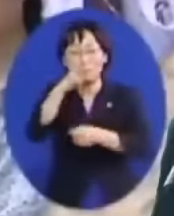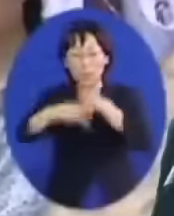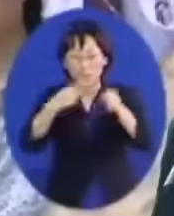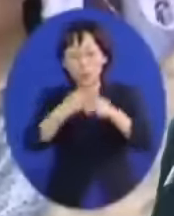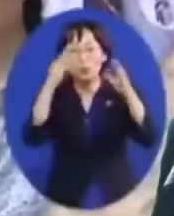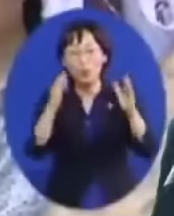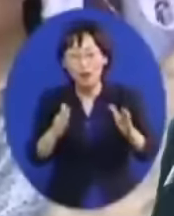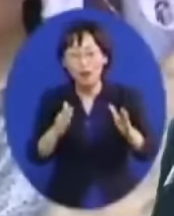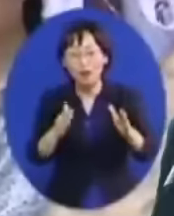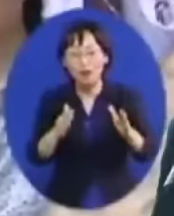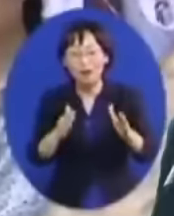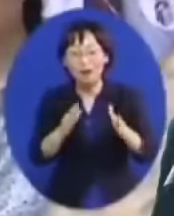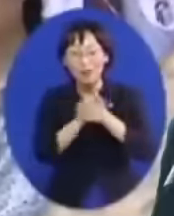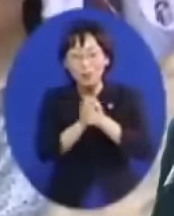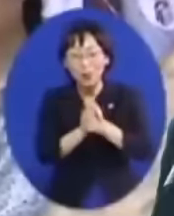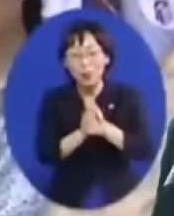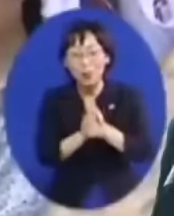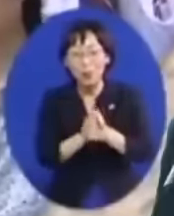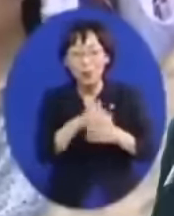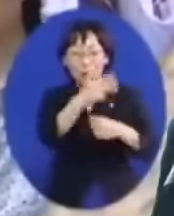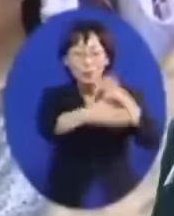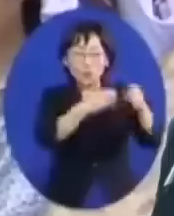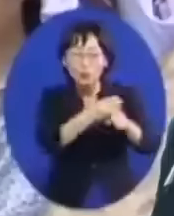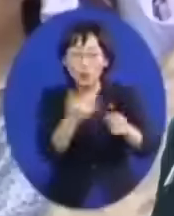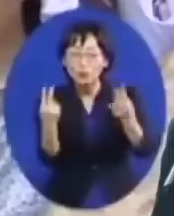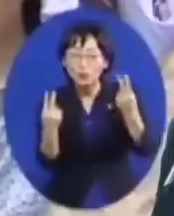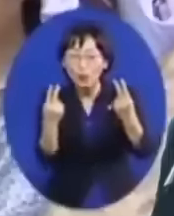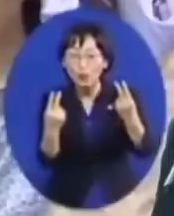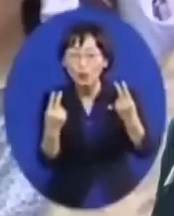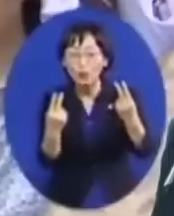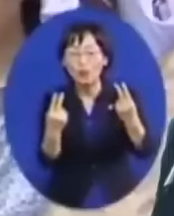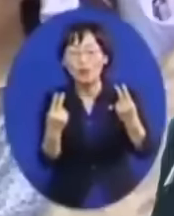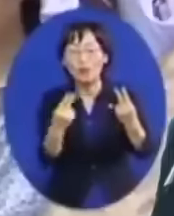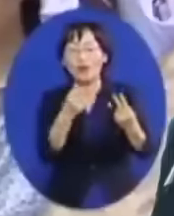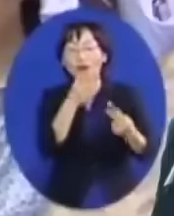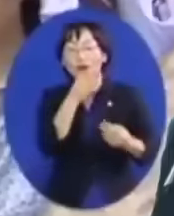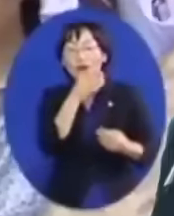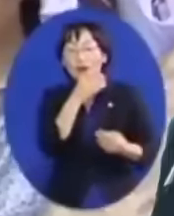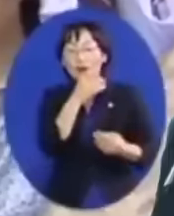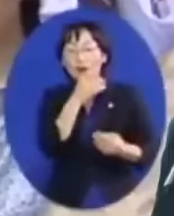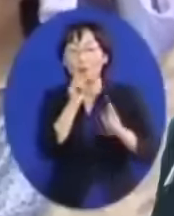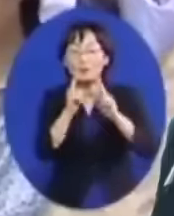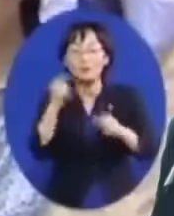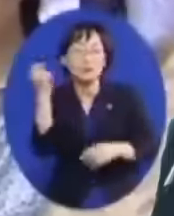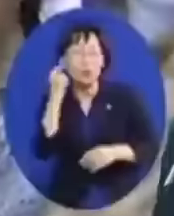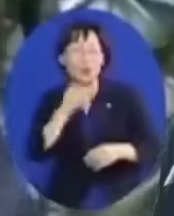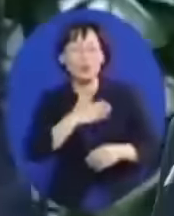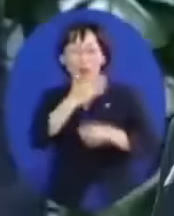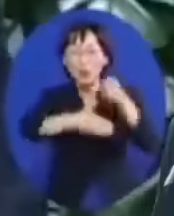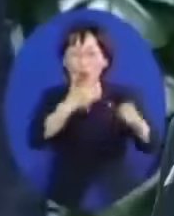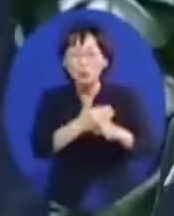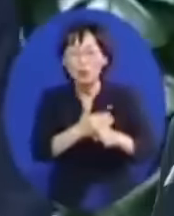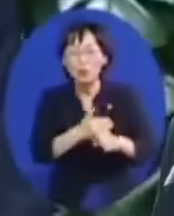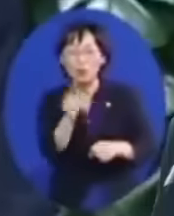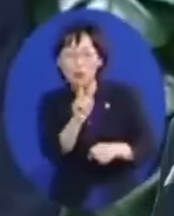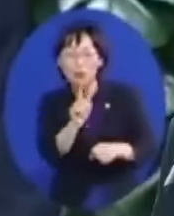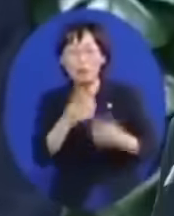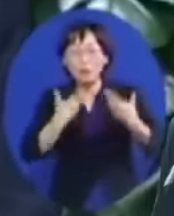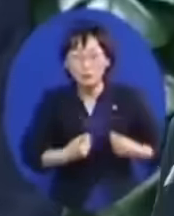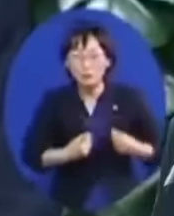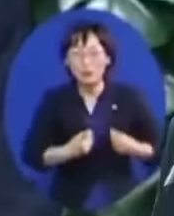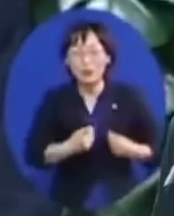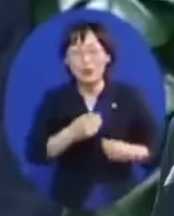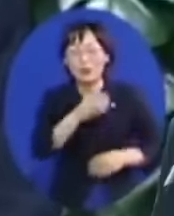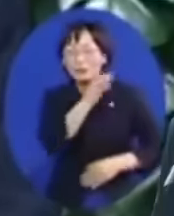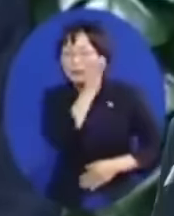23년에 비하면 9년은 아무것도 아닙니다. 이 말을 듣고 자매님은 자신은 고작 9년째 기도한 다음에 낙심했으니